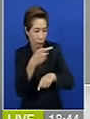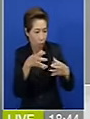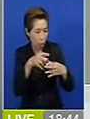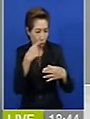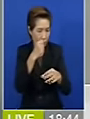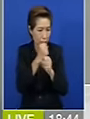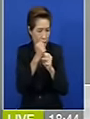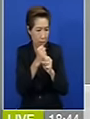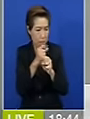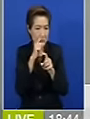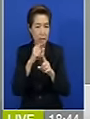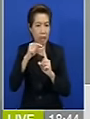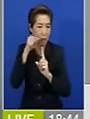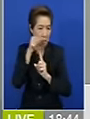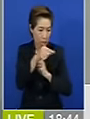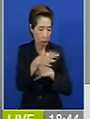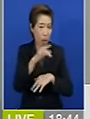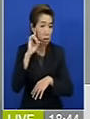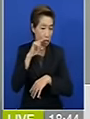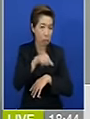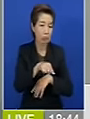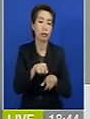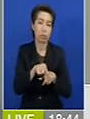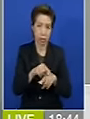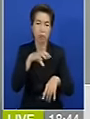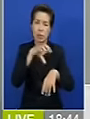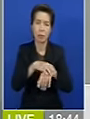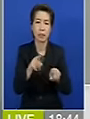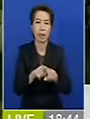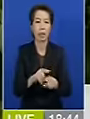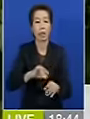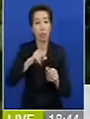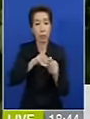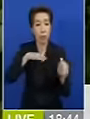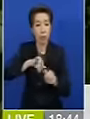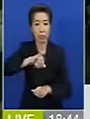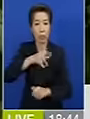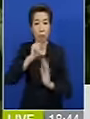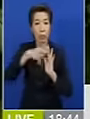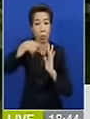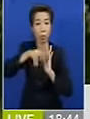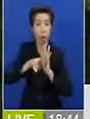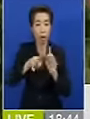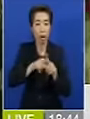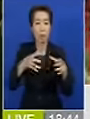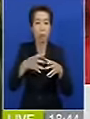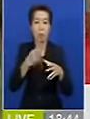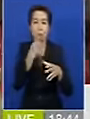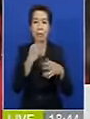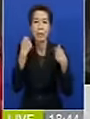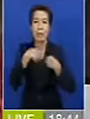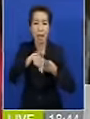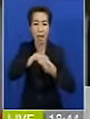ที่ยังกระทำการฝ่าฝืนของคสชหลังจากแกนนำนปชซึ่งรวมถึงคุณจตุพรเปิดศูนย์ปราบกงประชามติเมื่อวาน